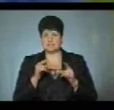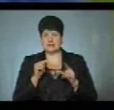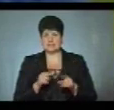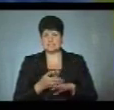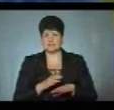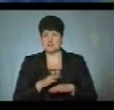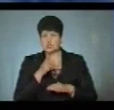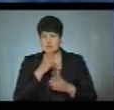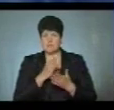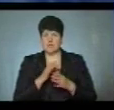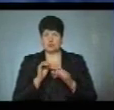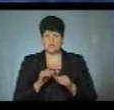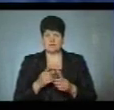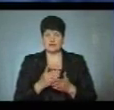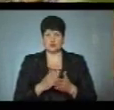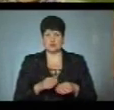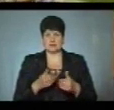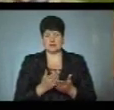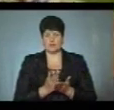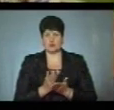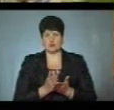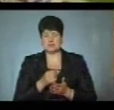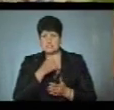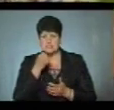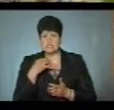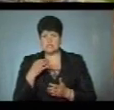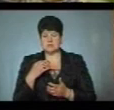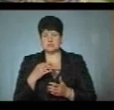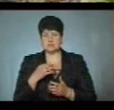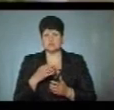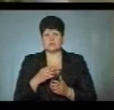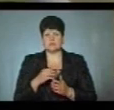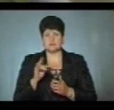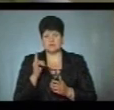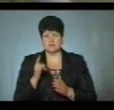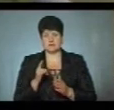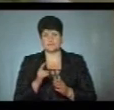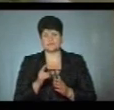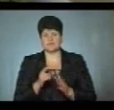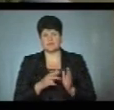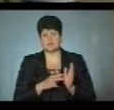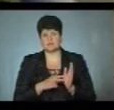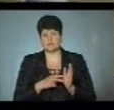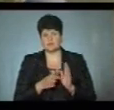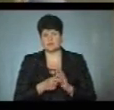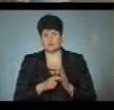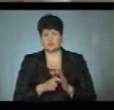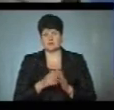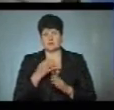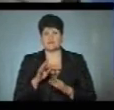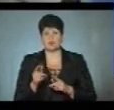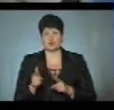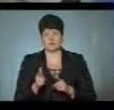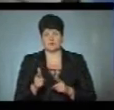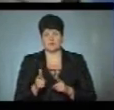вони мають можливість так якісно подати послуги. Найстарший семикласник Василь Болюх розповів, як готувався до поїздки.